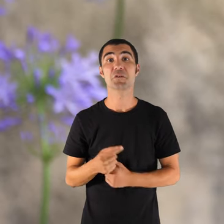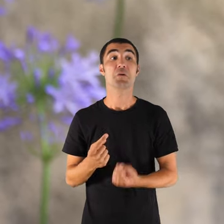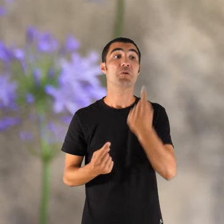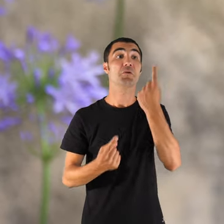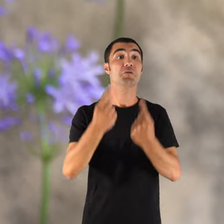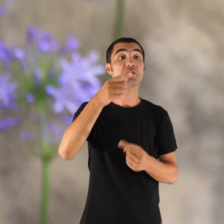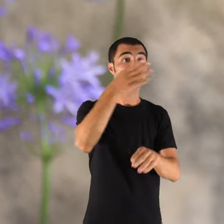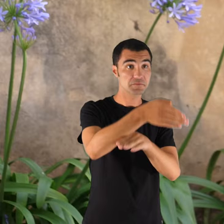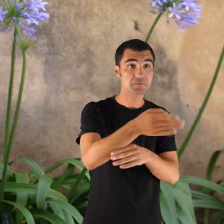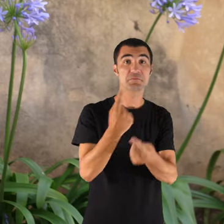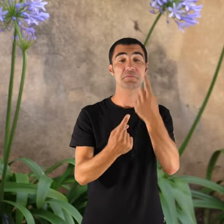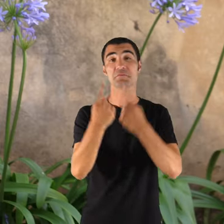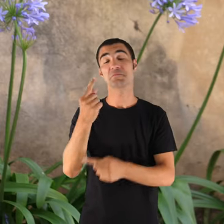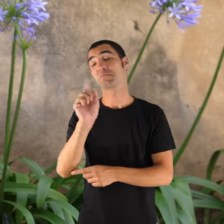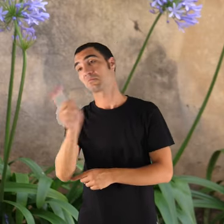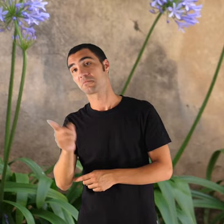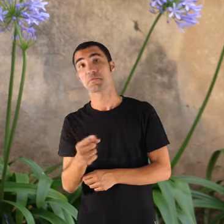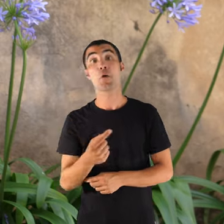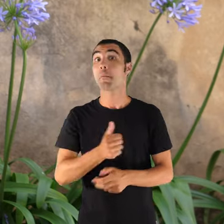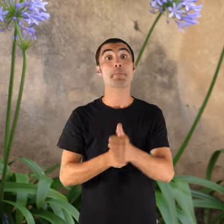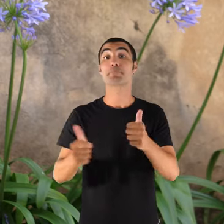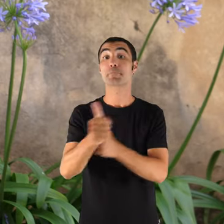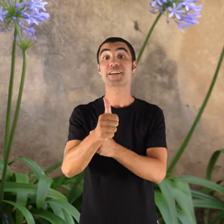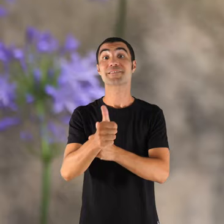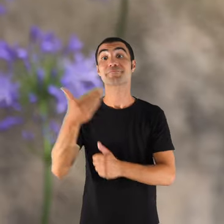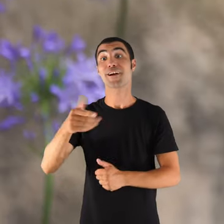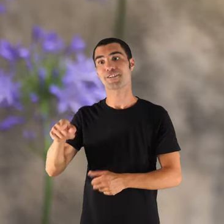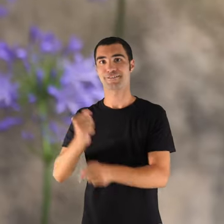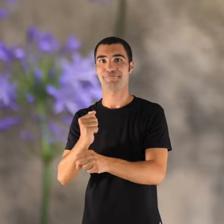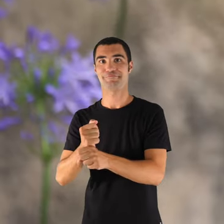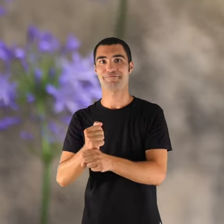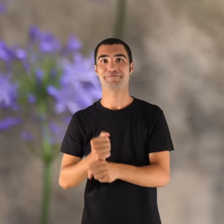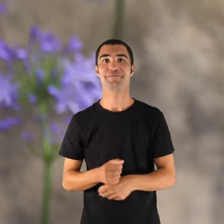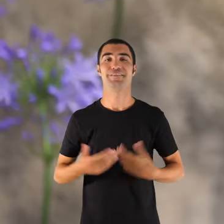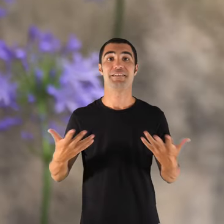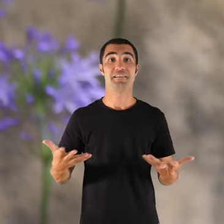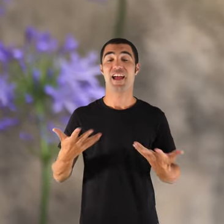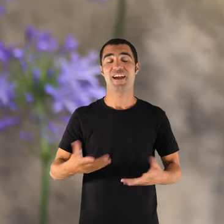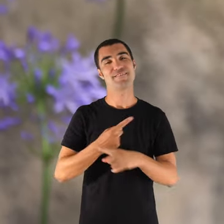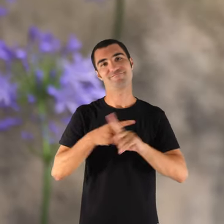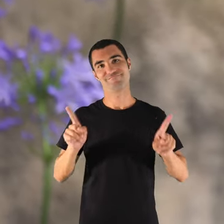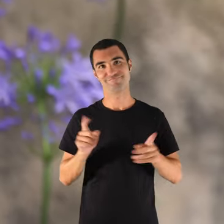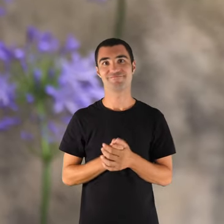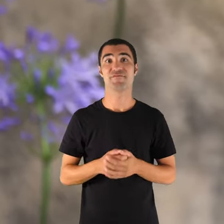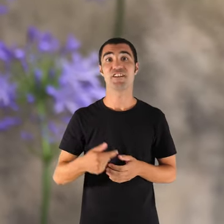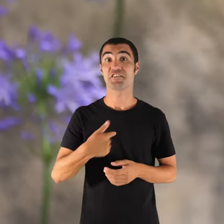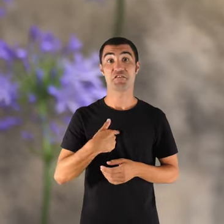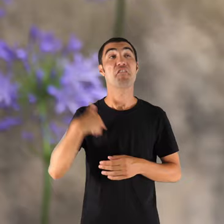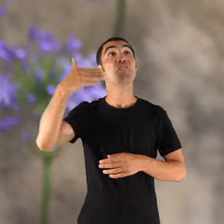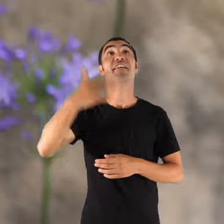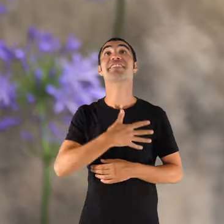dia sí. El primer era el primer, no és com ara. Què volia ser? Jo no volia ser